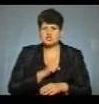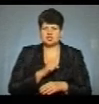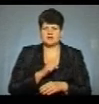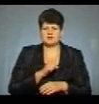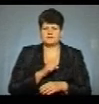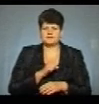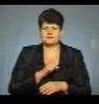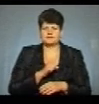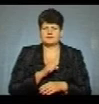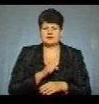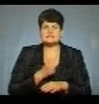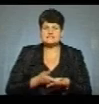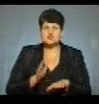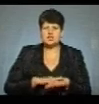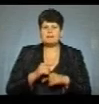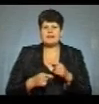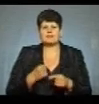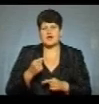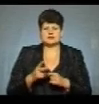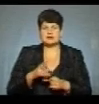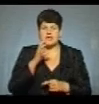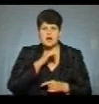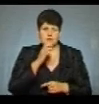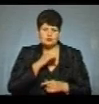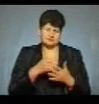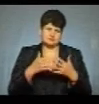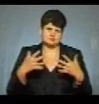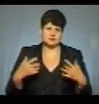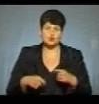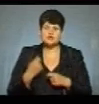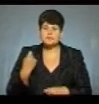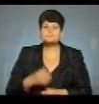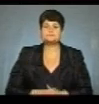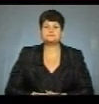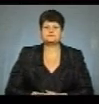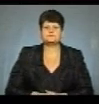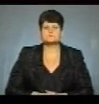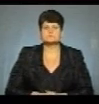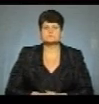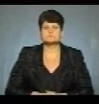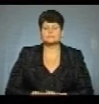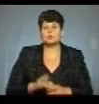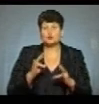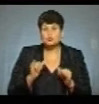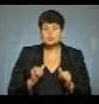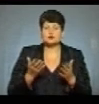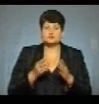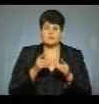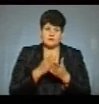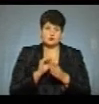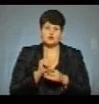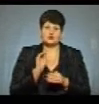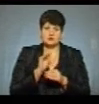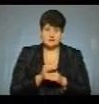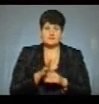так, з тяжкими наслідками, грабунки і інші злочини. Ну, власне, якщо ви маєте ще що додати, тому що у